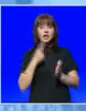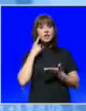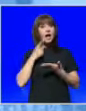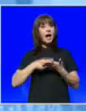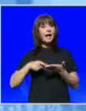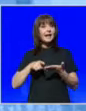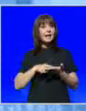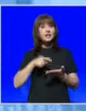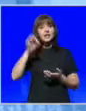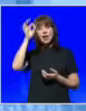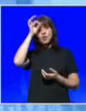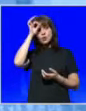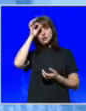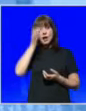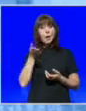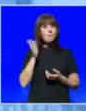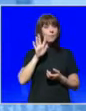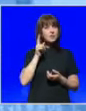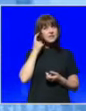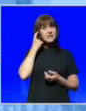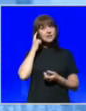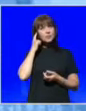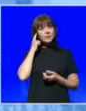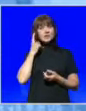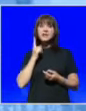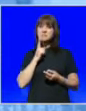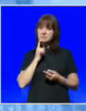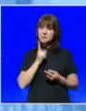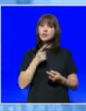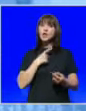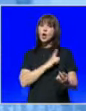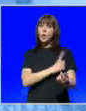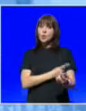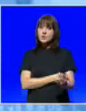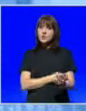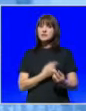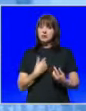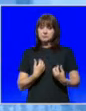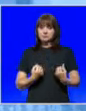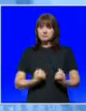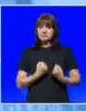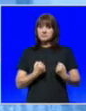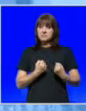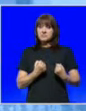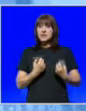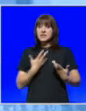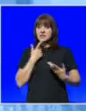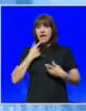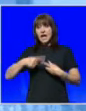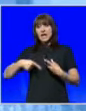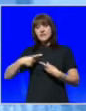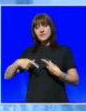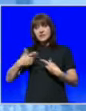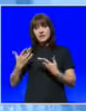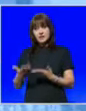ученик, с които той да се съобрази и след това да насочи своите усилия към максимално развитие и подобряване на една или